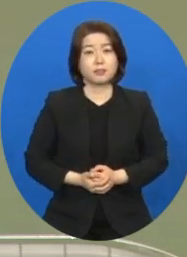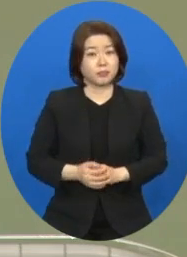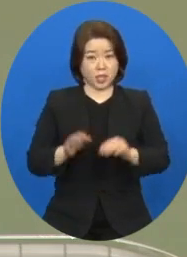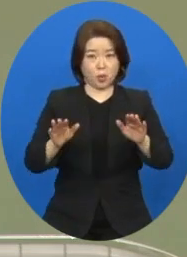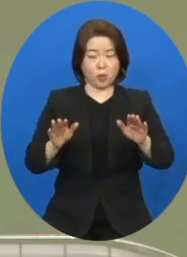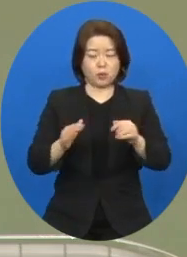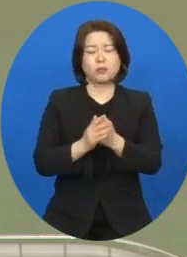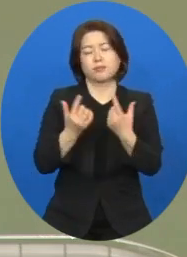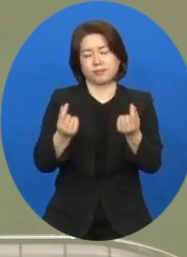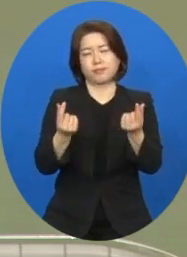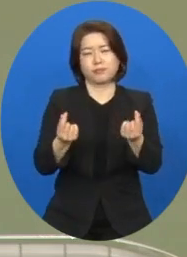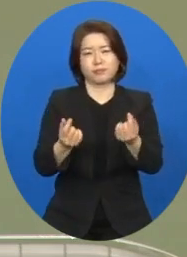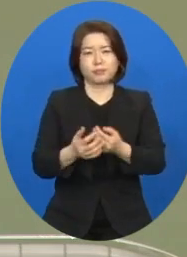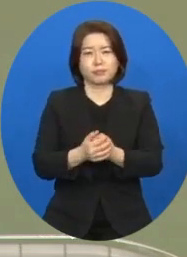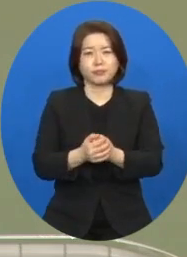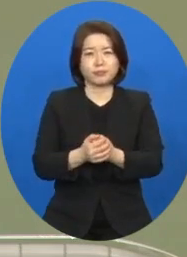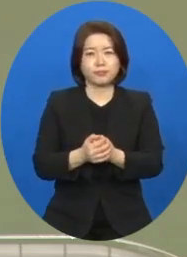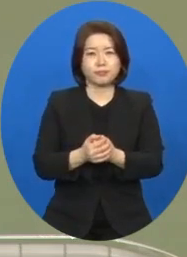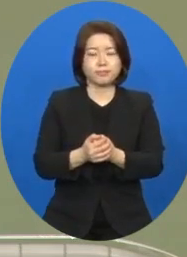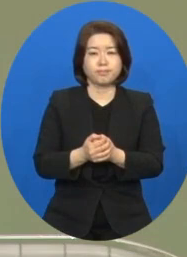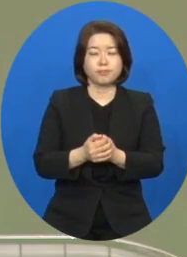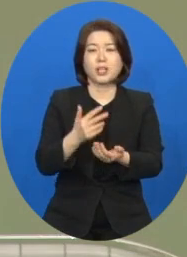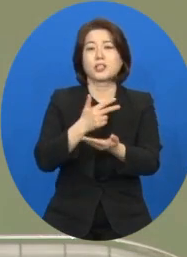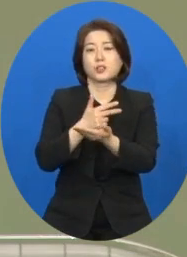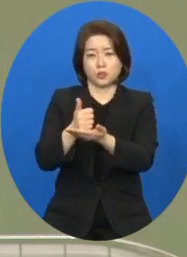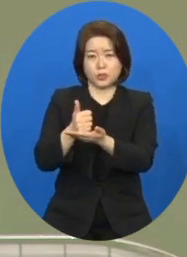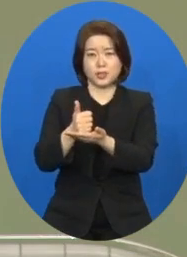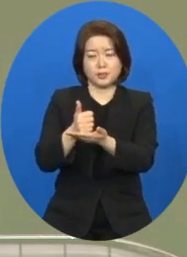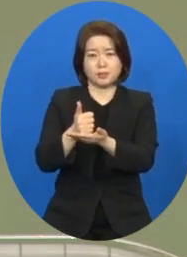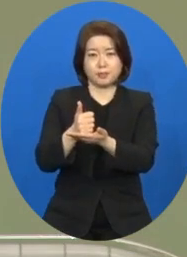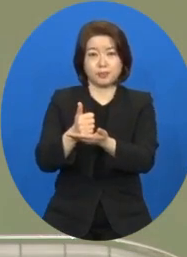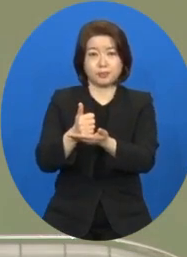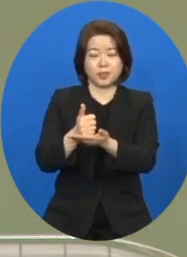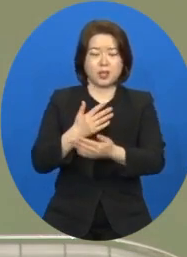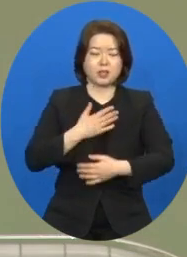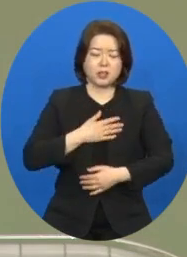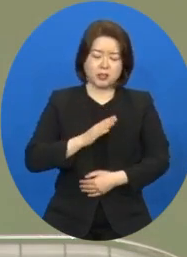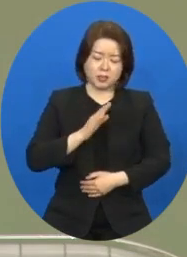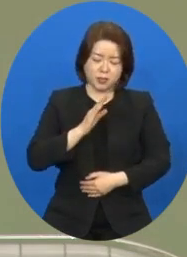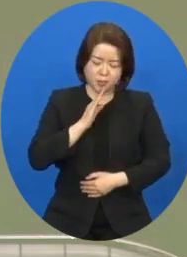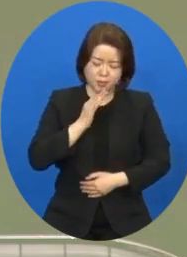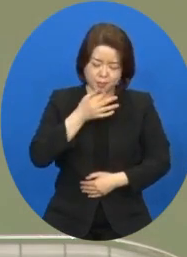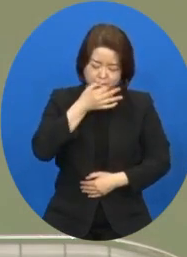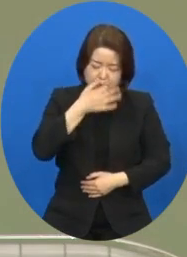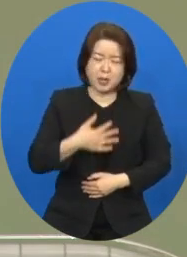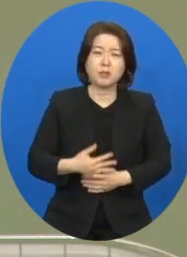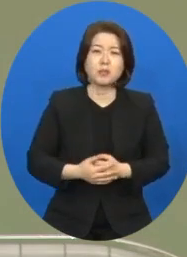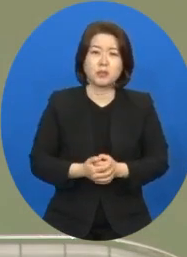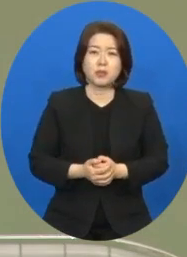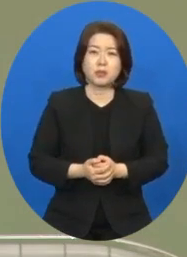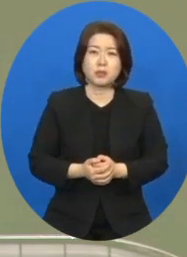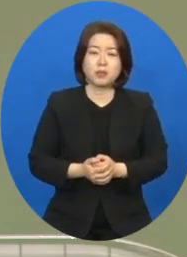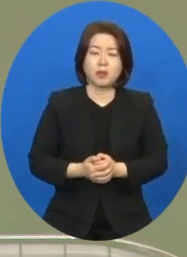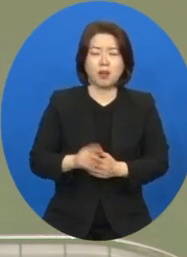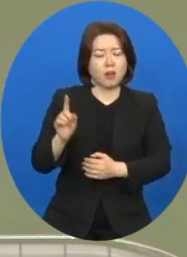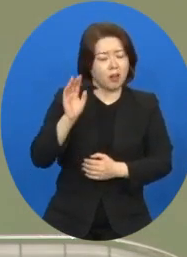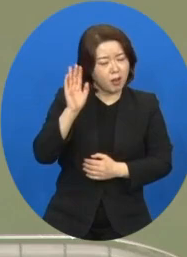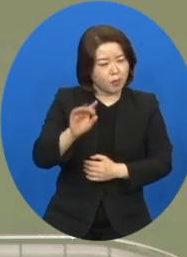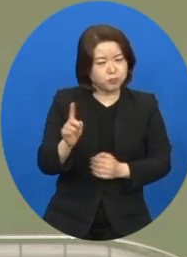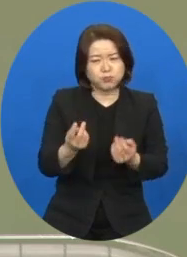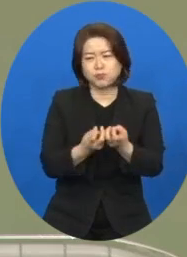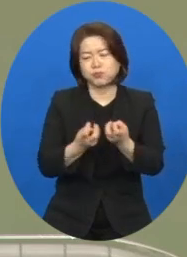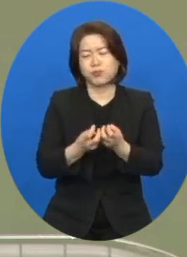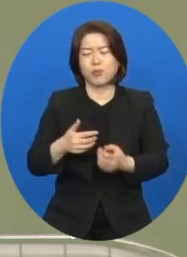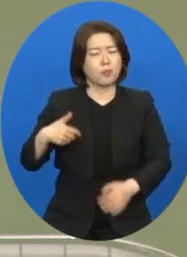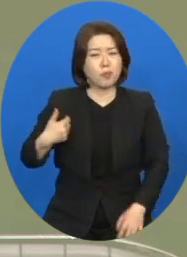오늘도 마찬가지예요. 주님, 저 정말 힘들어요. 주님, 어떻게 해야 될지 모르겠어요.